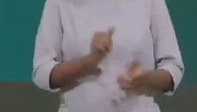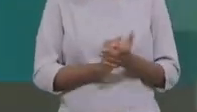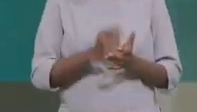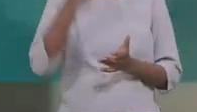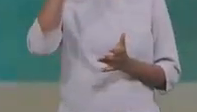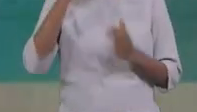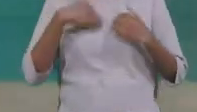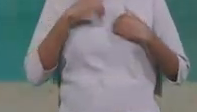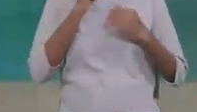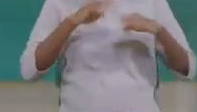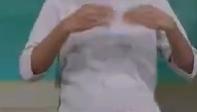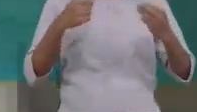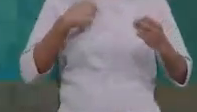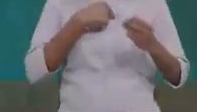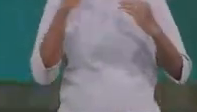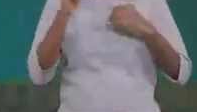pas donnée.